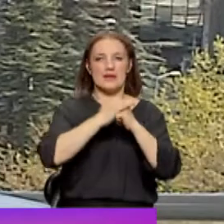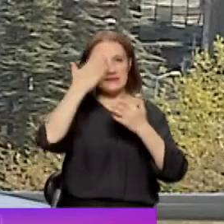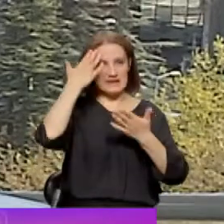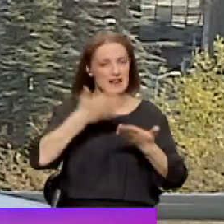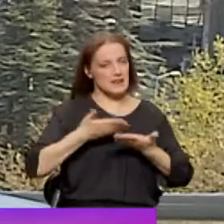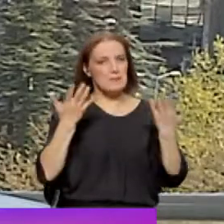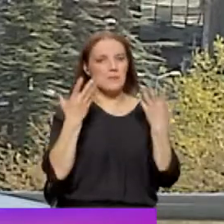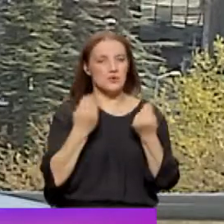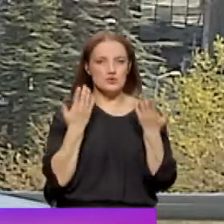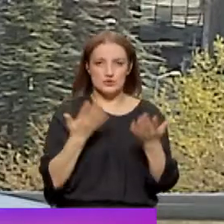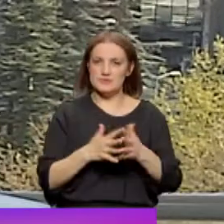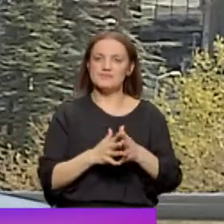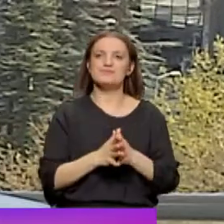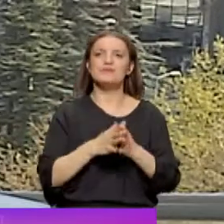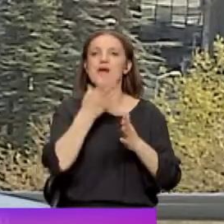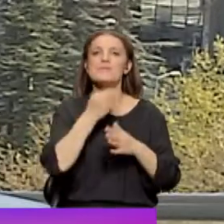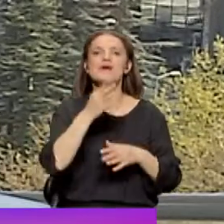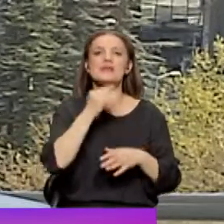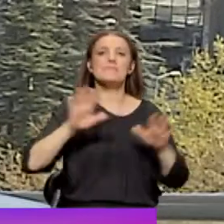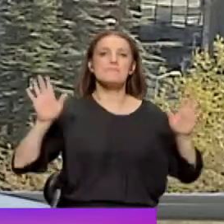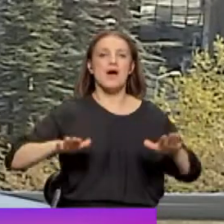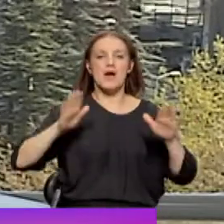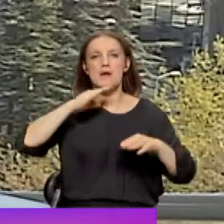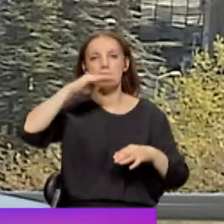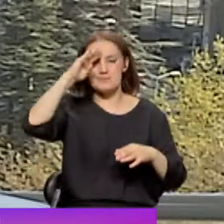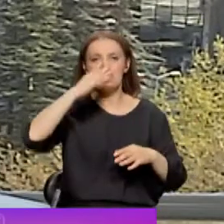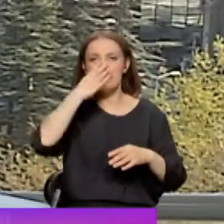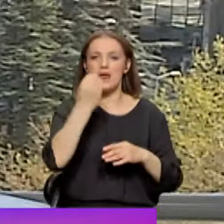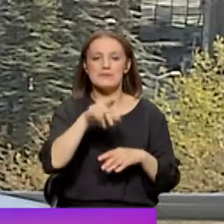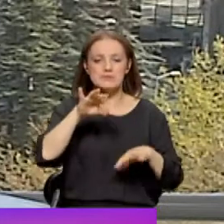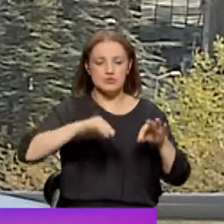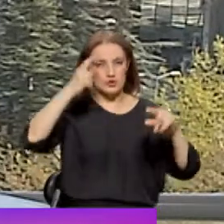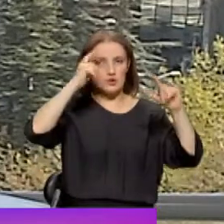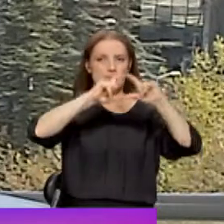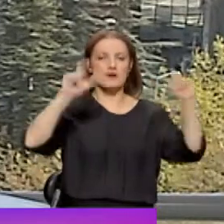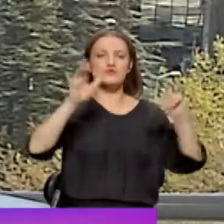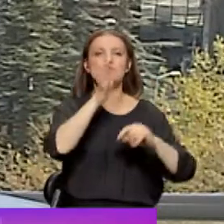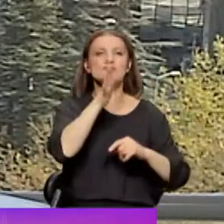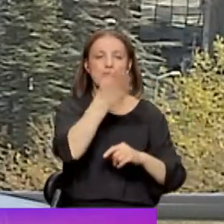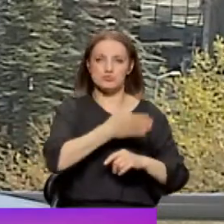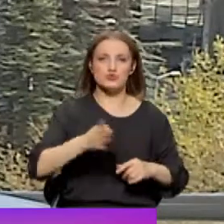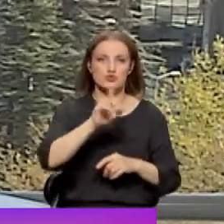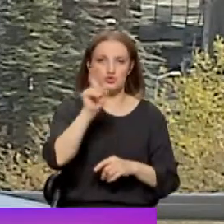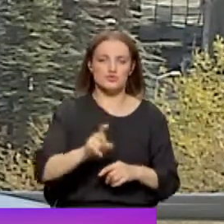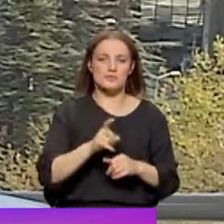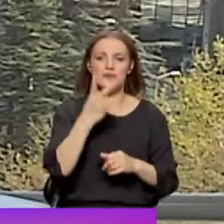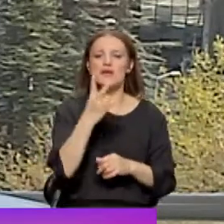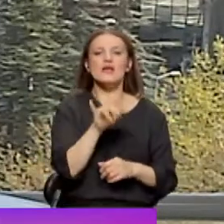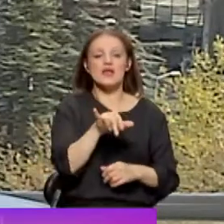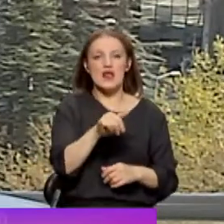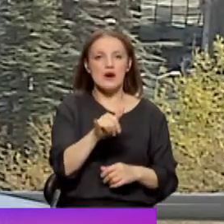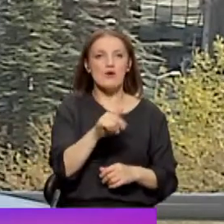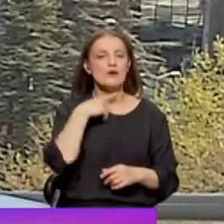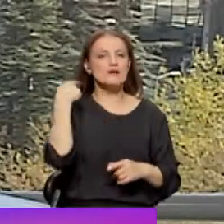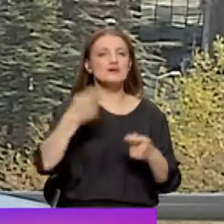selamlarımızı iletelim sizin aracılığıyla. Emeklinin bayram ikramiyesi bugün başlığımız, biliyor musunuz? Yani 2 kilo kıymanın